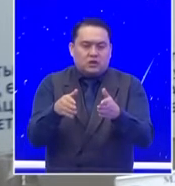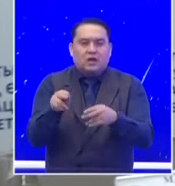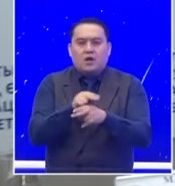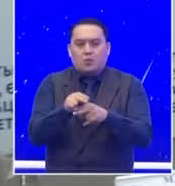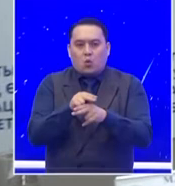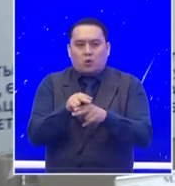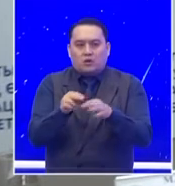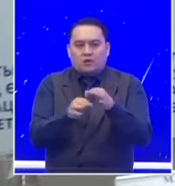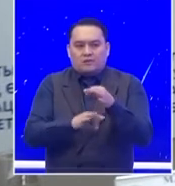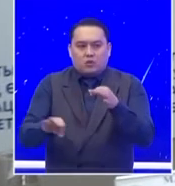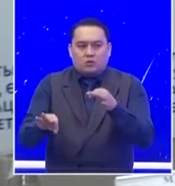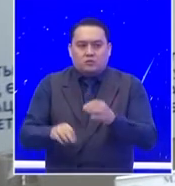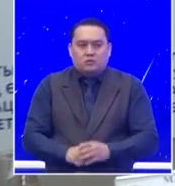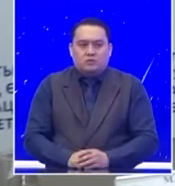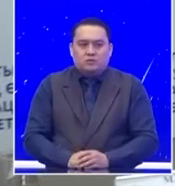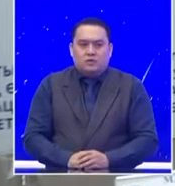ремонт труб водоснабжения.